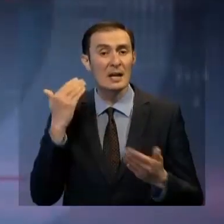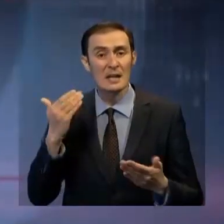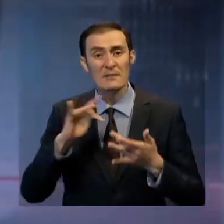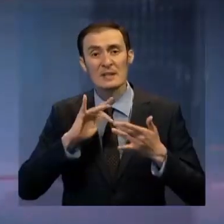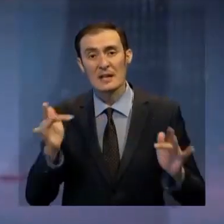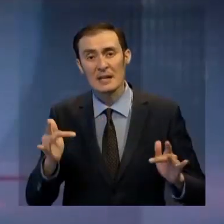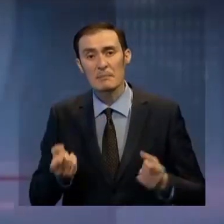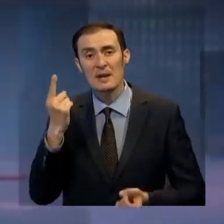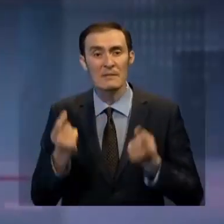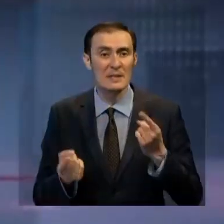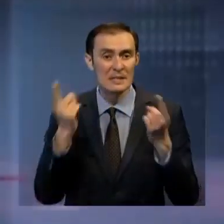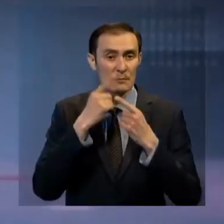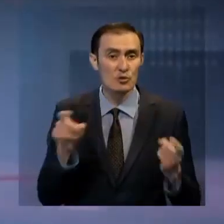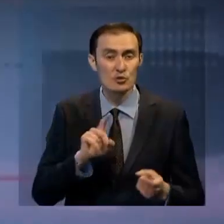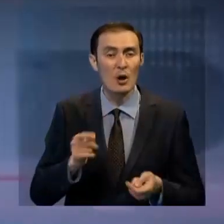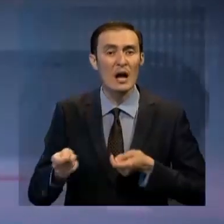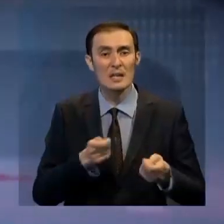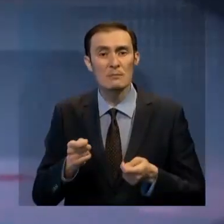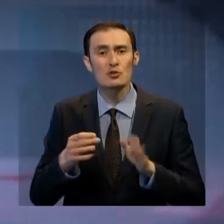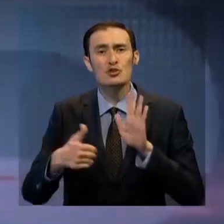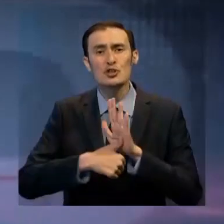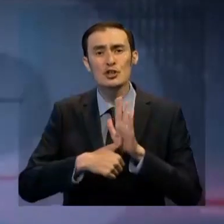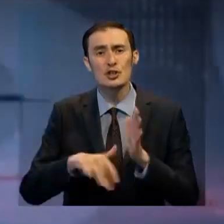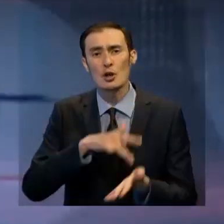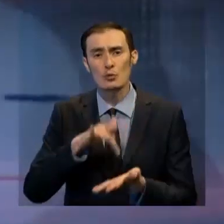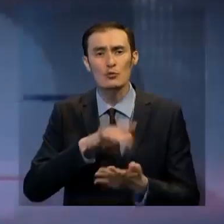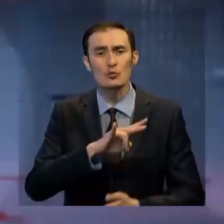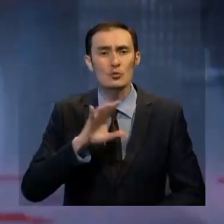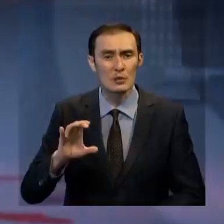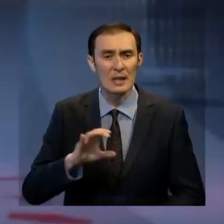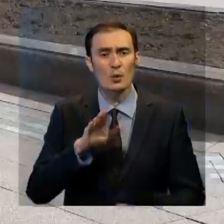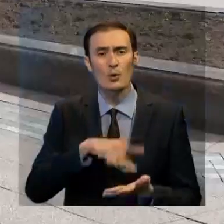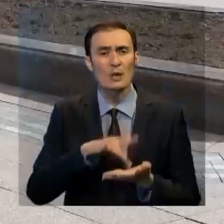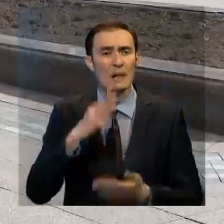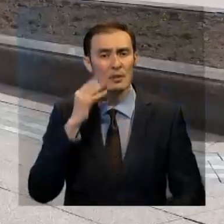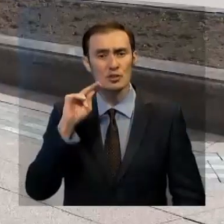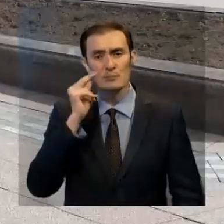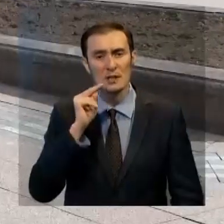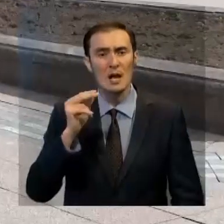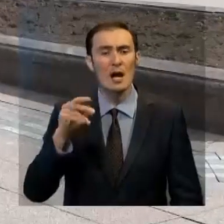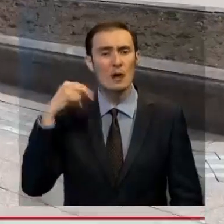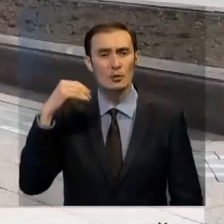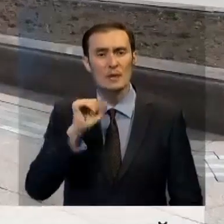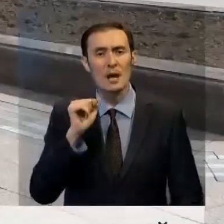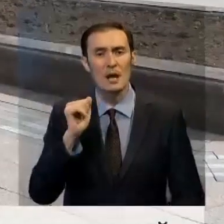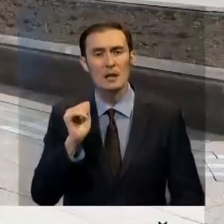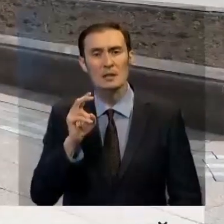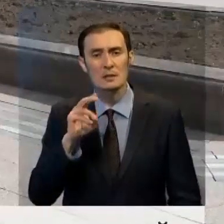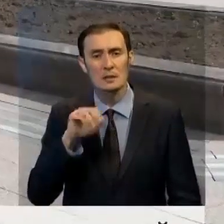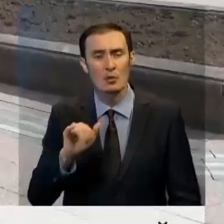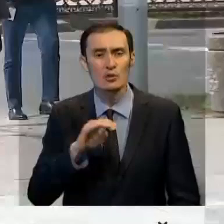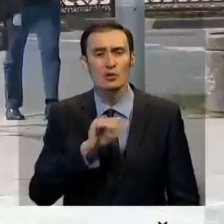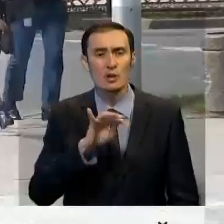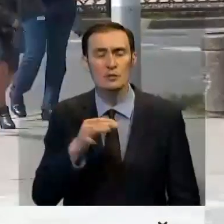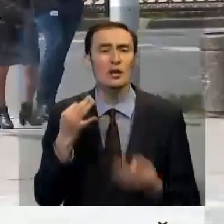социальных сетях появились сообщения, что акимату сразу шести городов – Нур-Султана, Алматы, Шымкента, Актобе, Актау и Жанаузена –